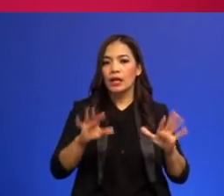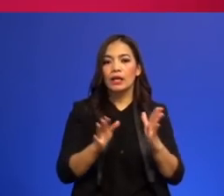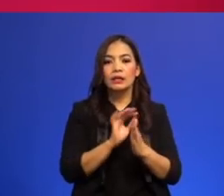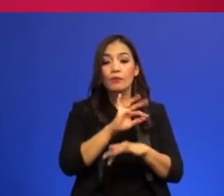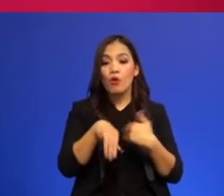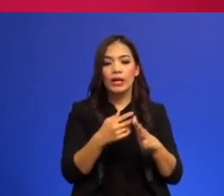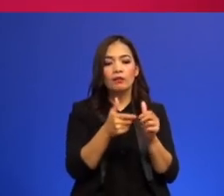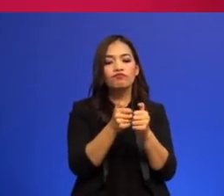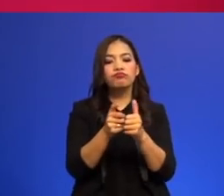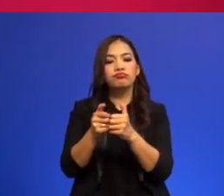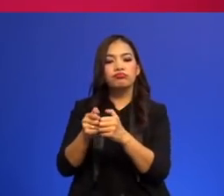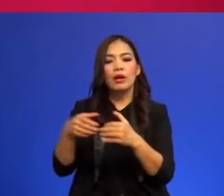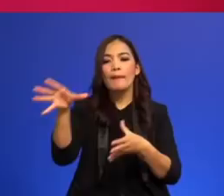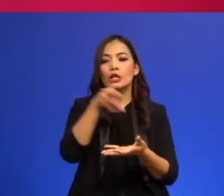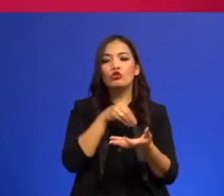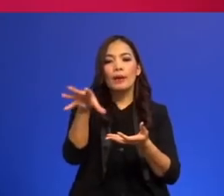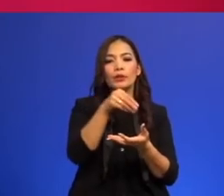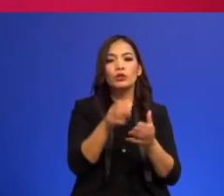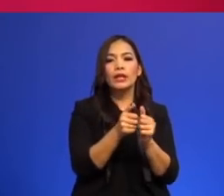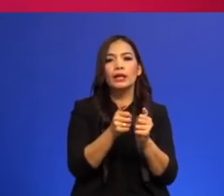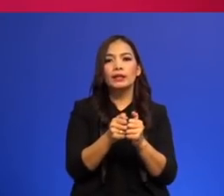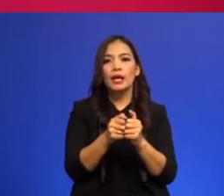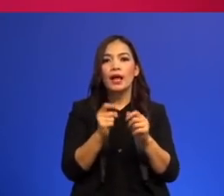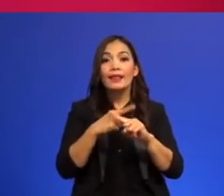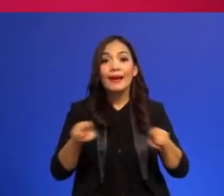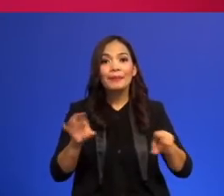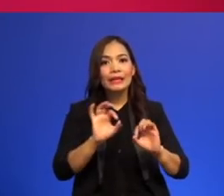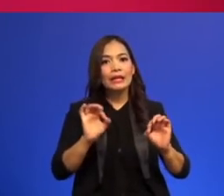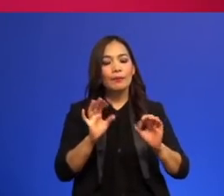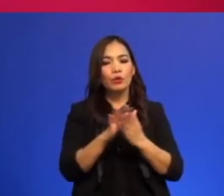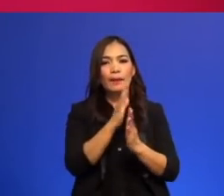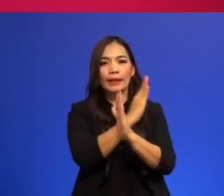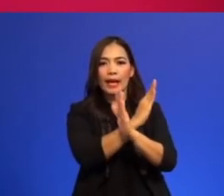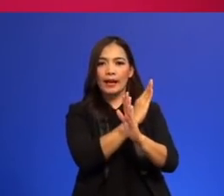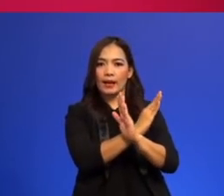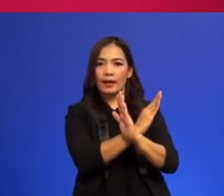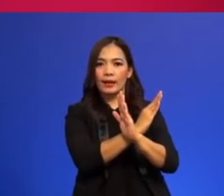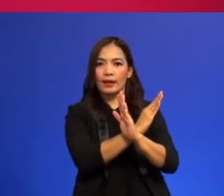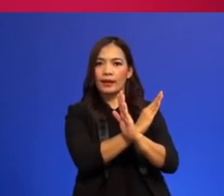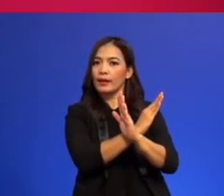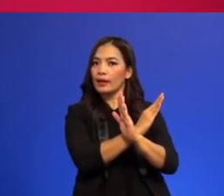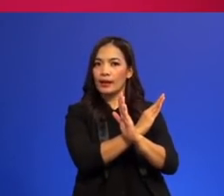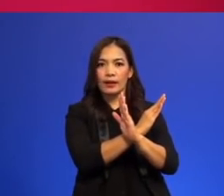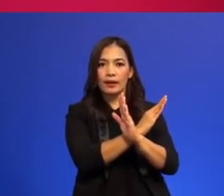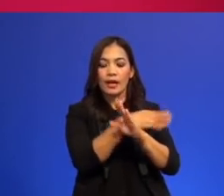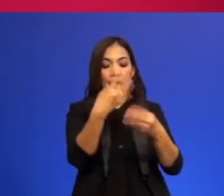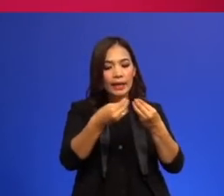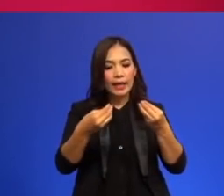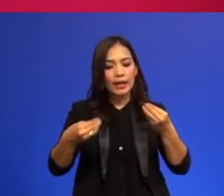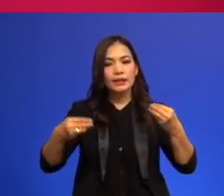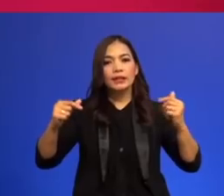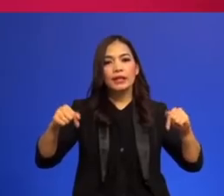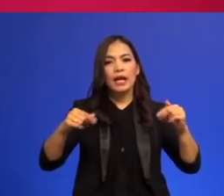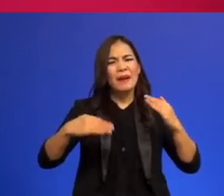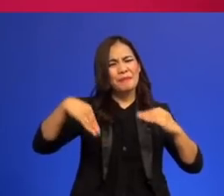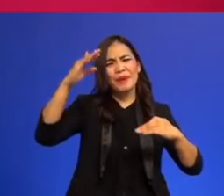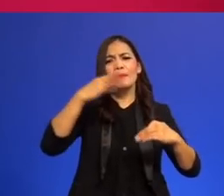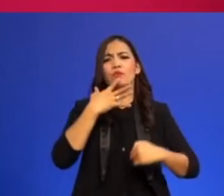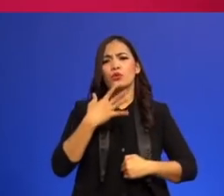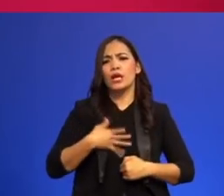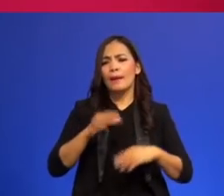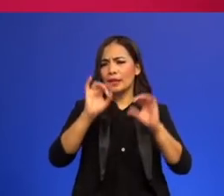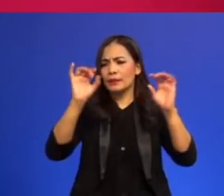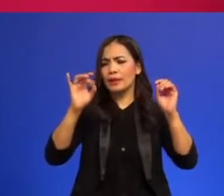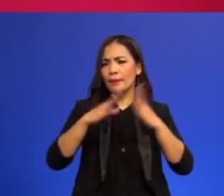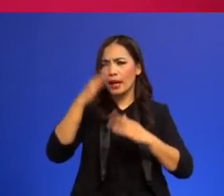gadget kan. Tetapi tidak punya ketahanan. Generasi yang bisa lebih memiliki